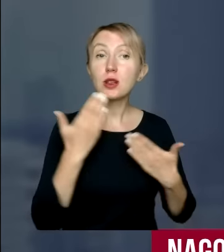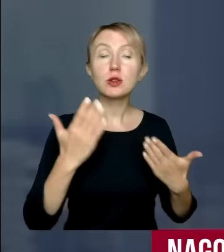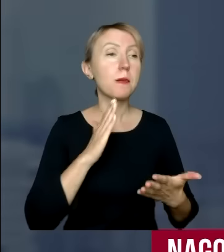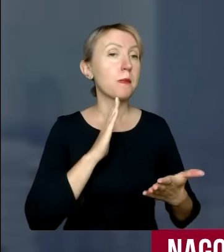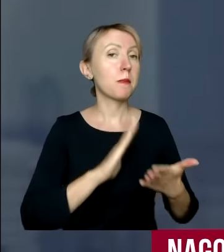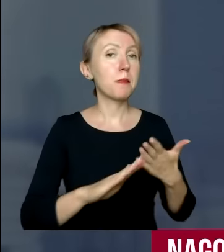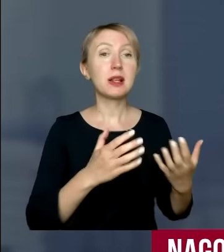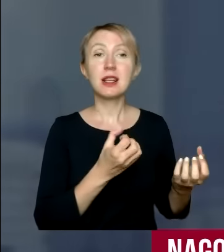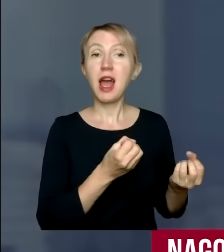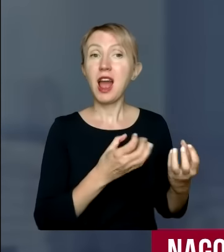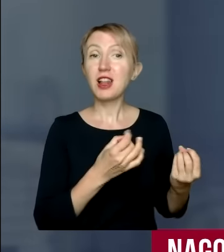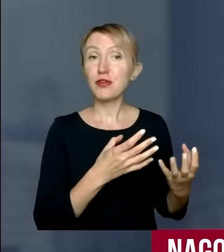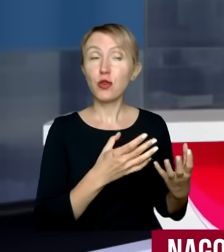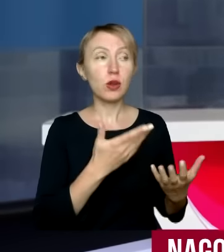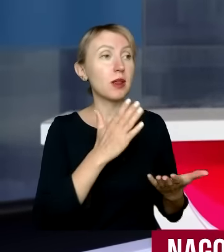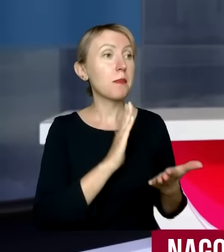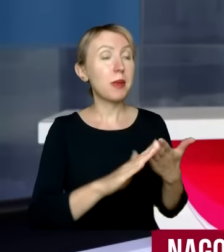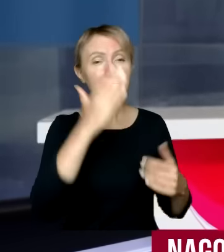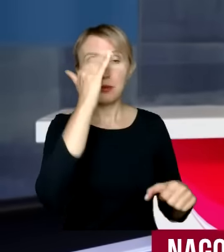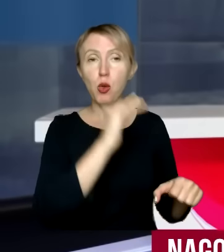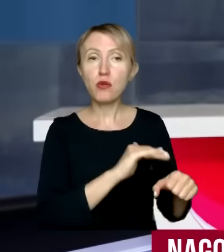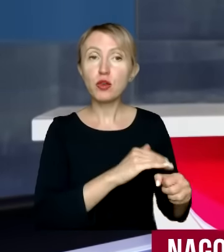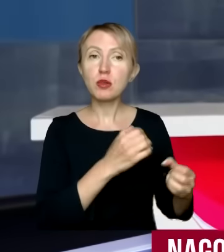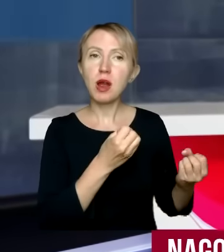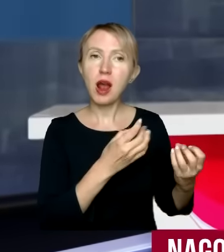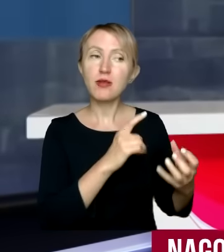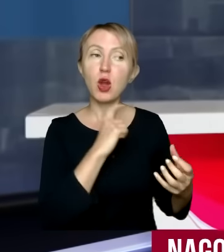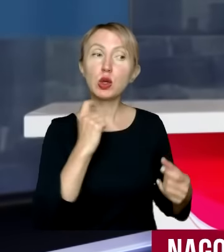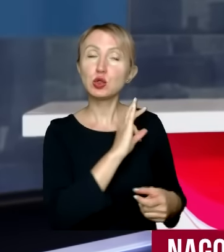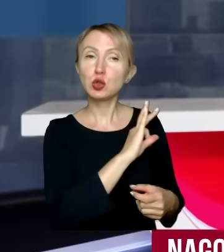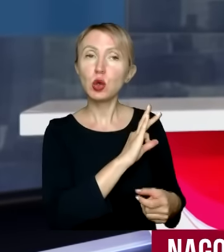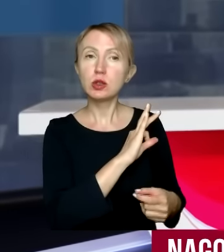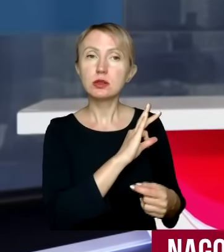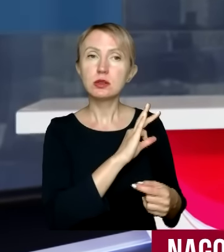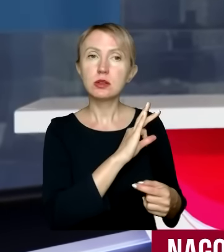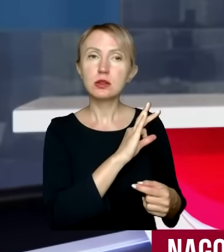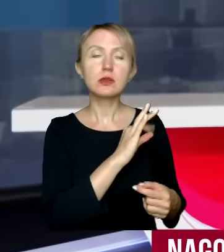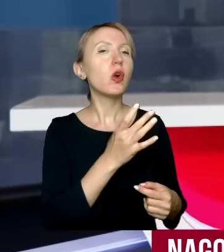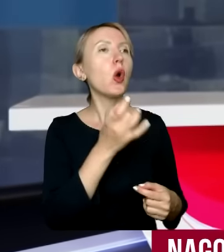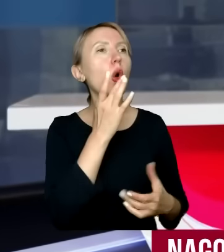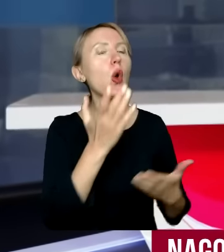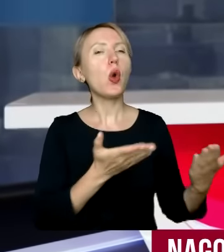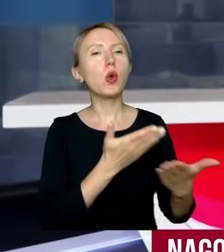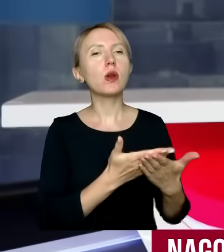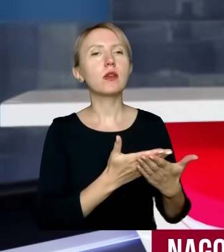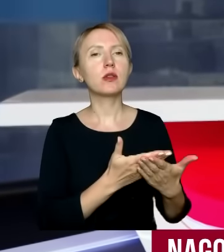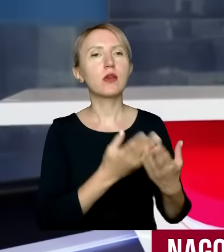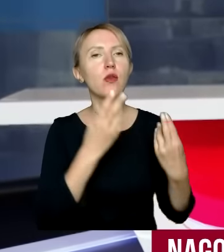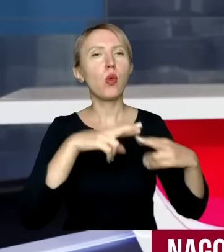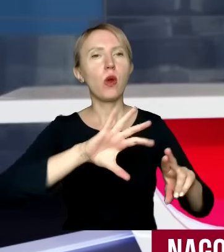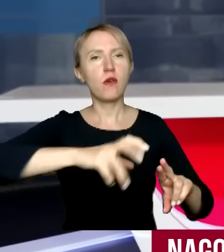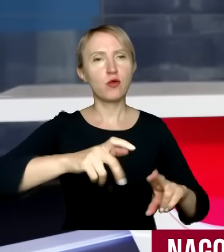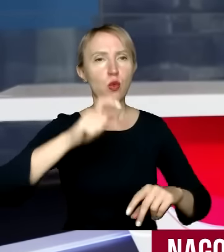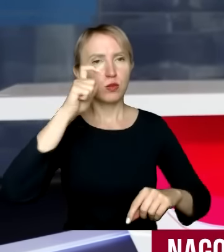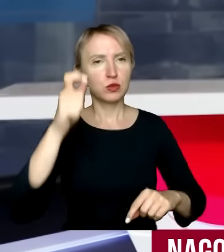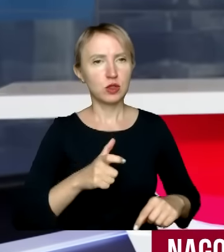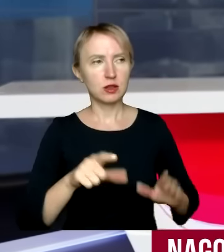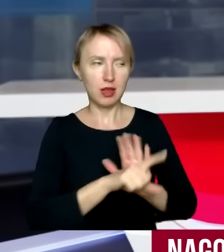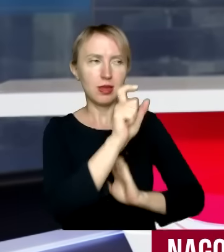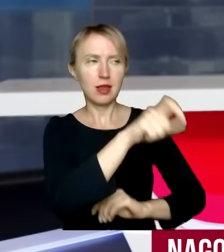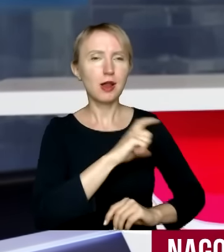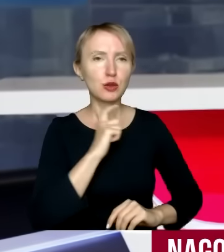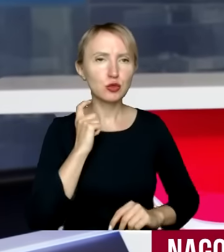mecenasa i bez poinformowania pełnomocnika księdza postawiono mu zarzut uczestnictwa w grupie przestępczej księdzu